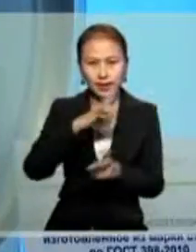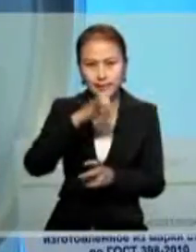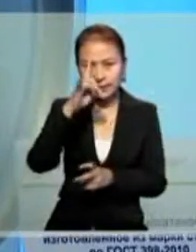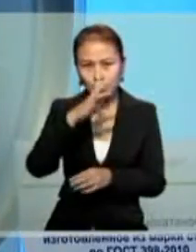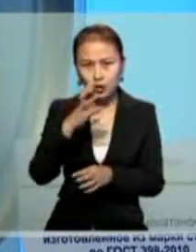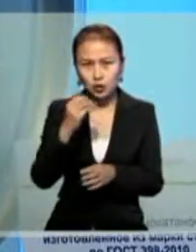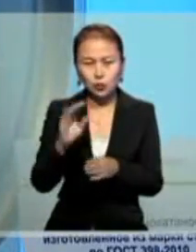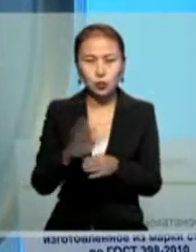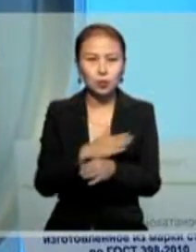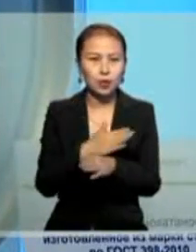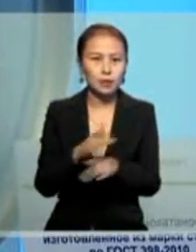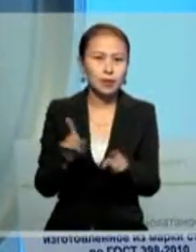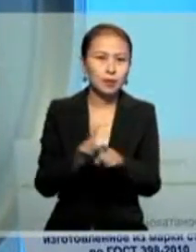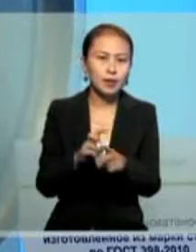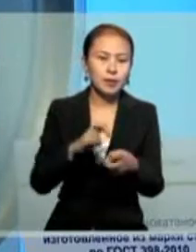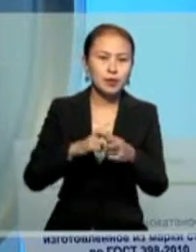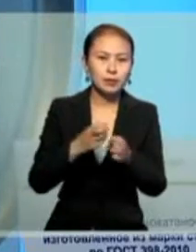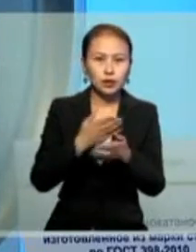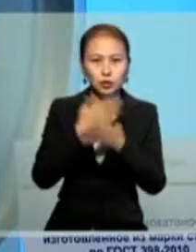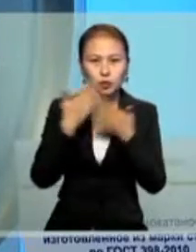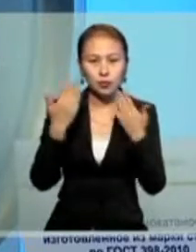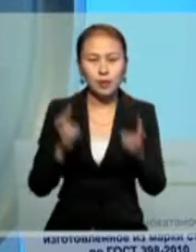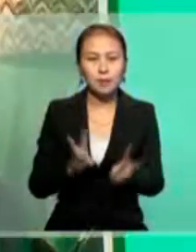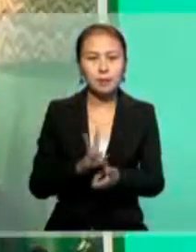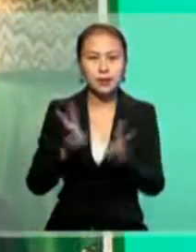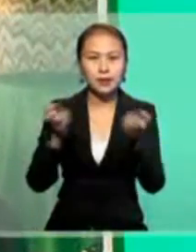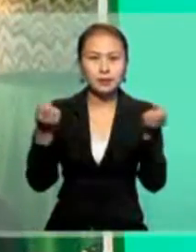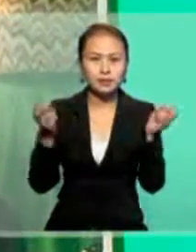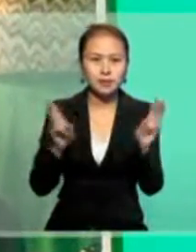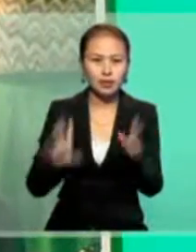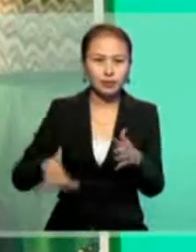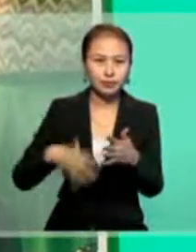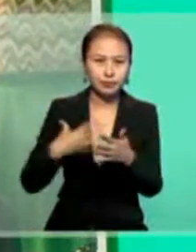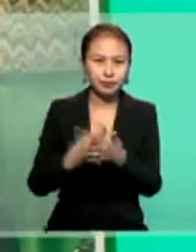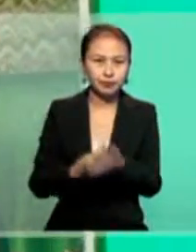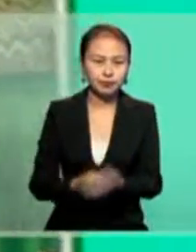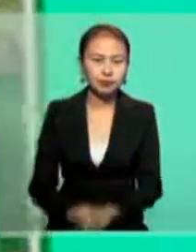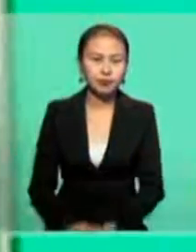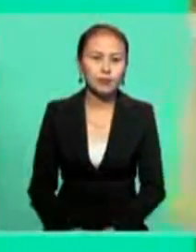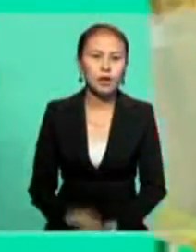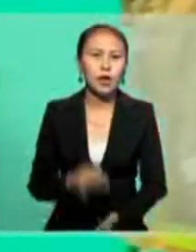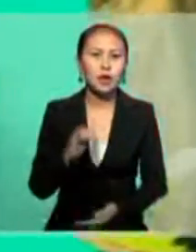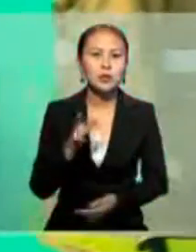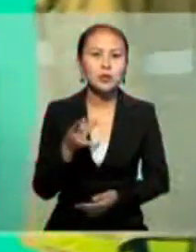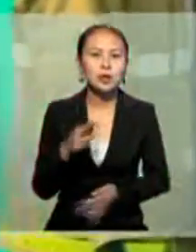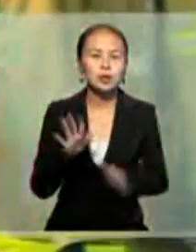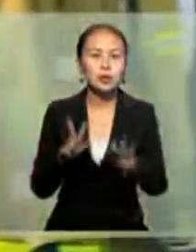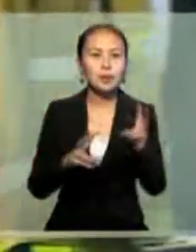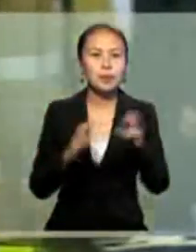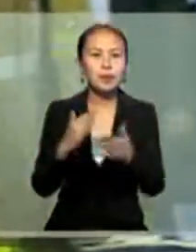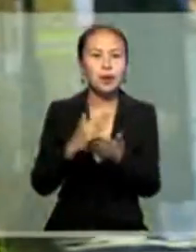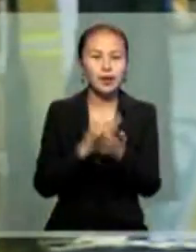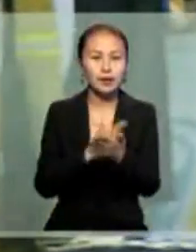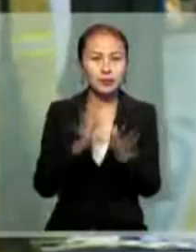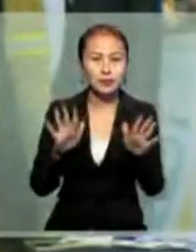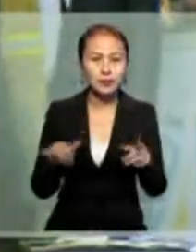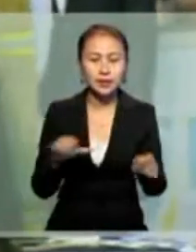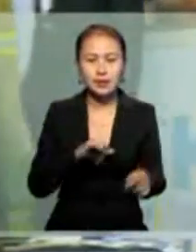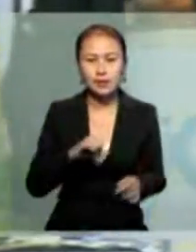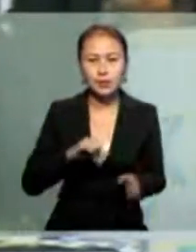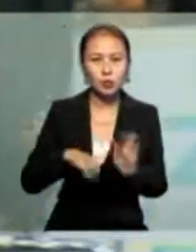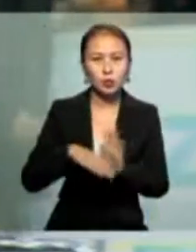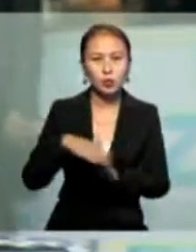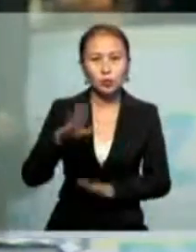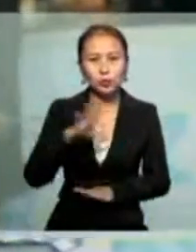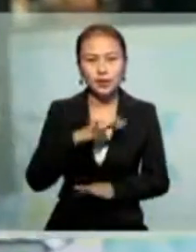Азия өңірінде баламасы жоқ. Жоба Бәйтерек холдинг арқылы қаржыландырылған. Индустрияландыру бағдарламасының ең үлкен жетістіктерінің бірі еліміз